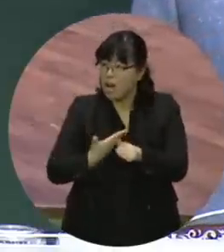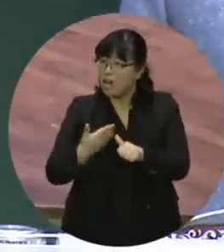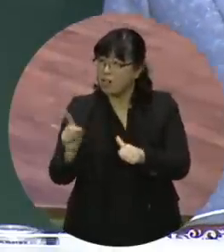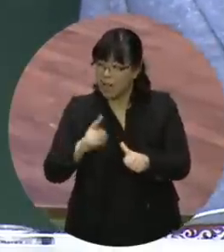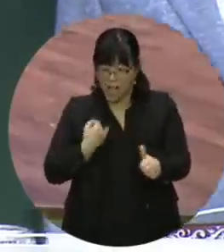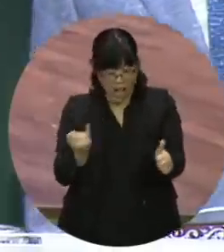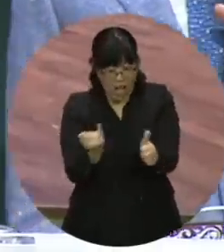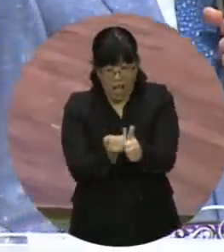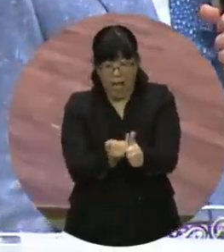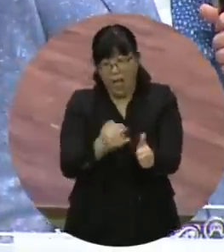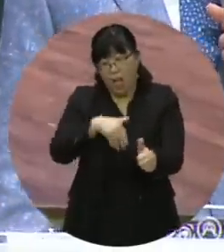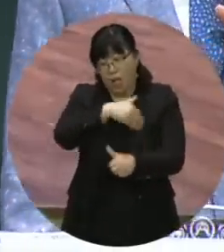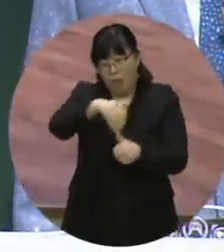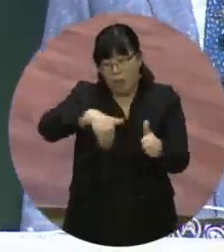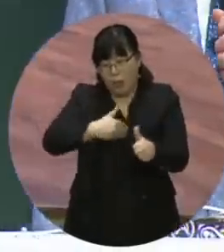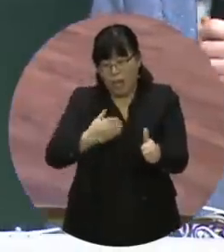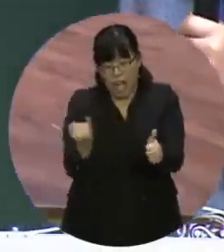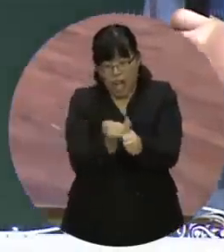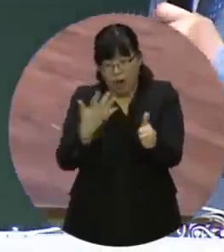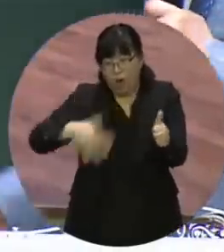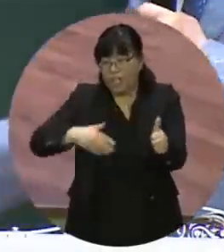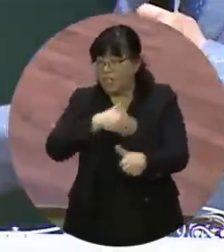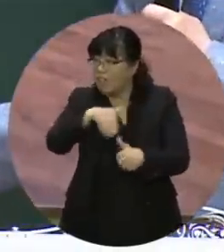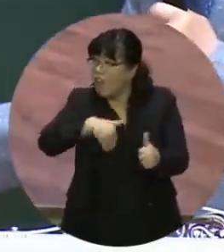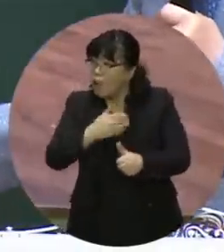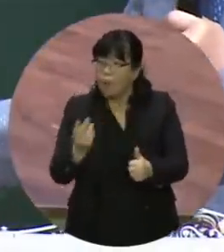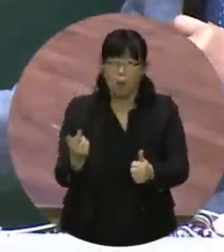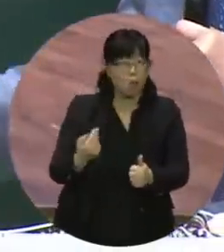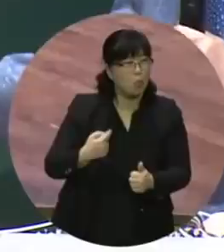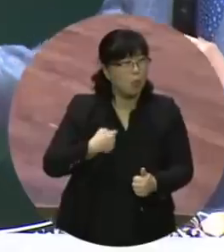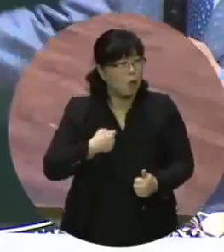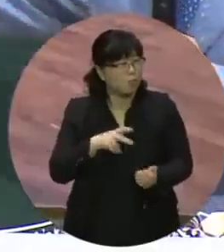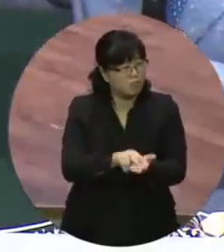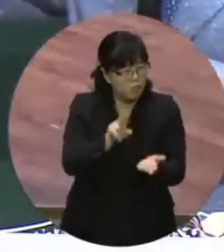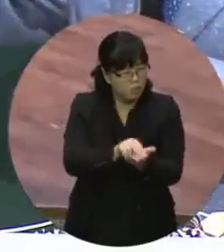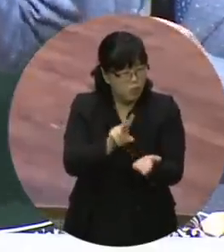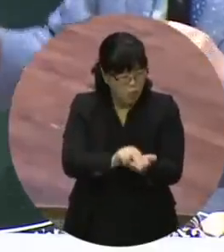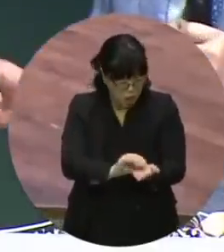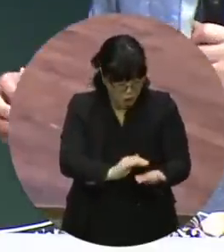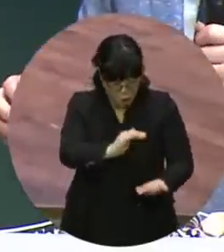문제, 내 지금 문제 뭐 네.